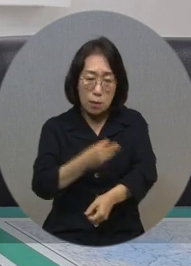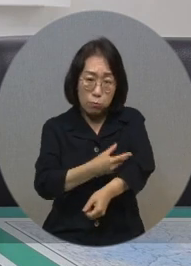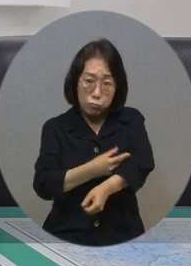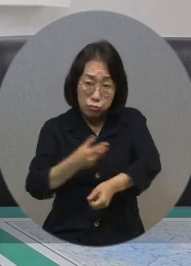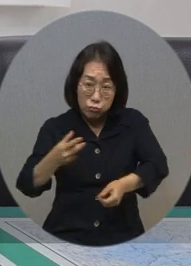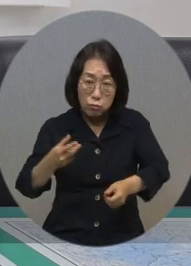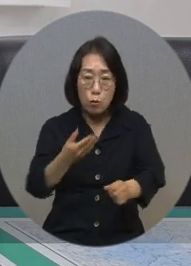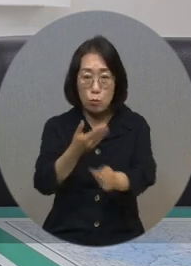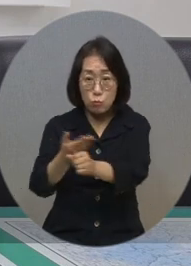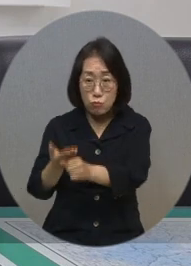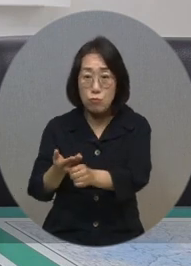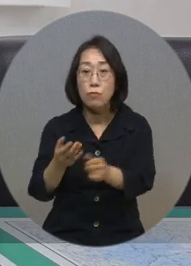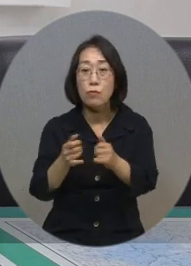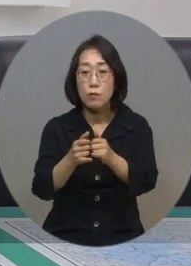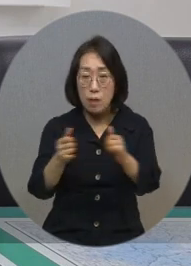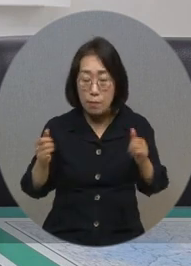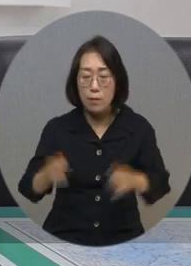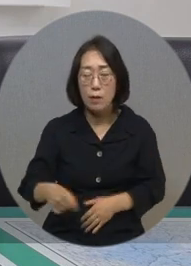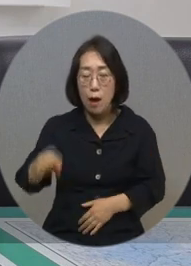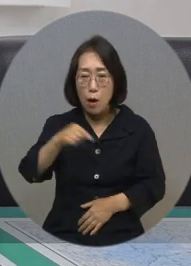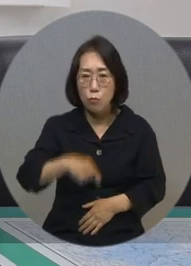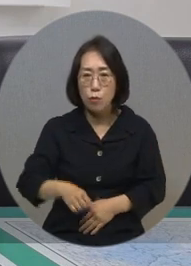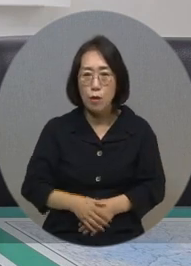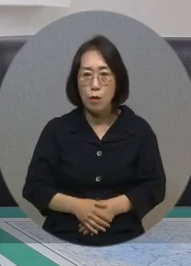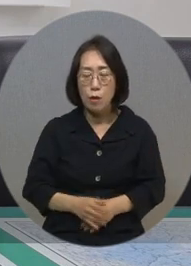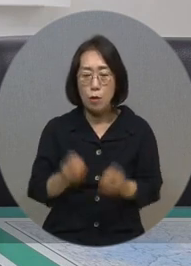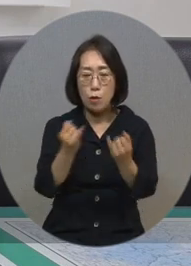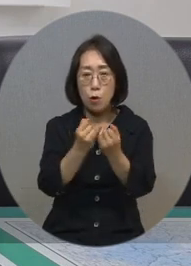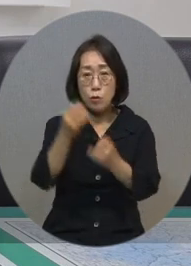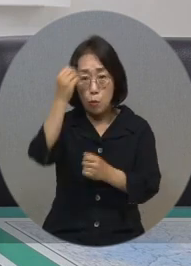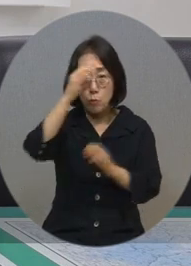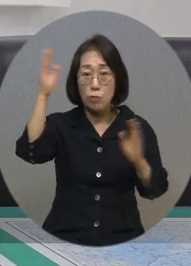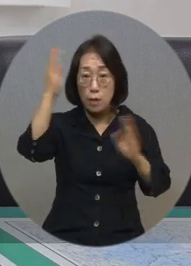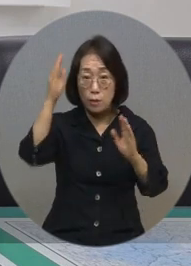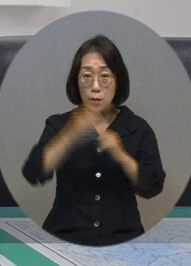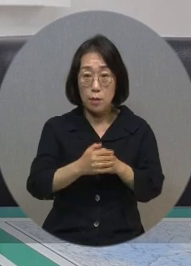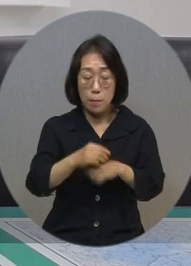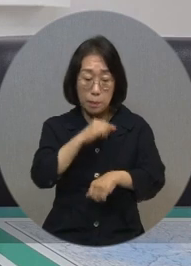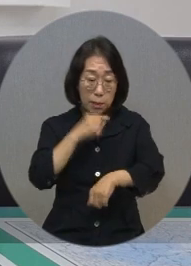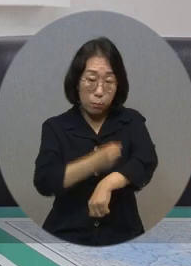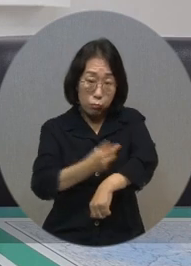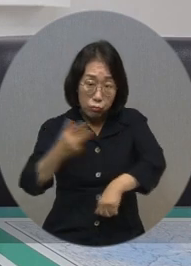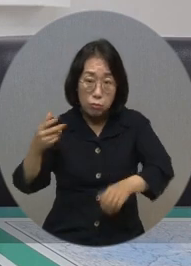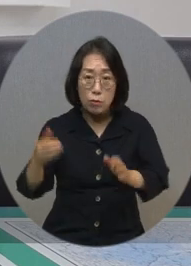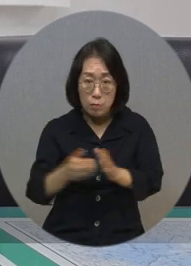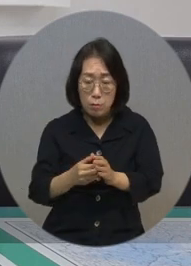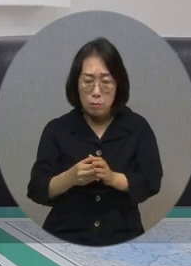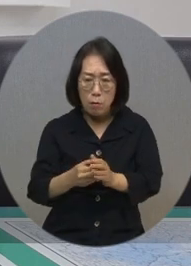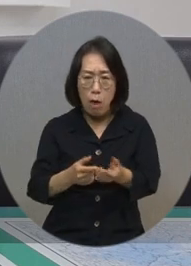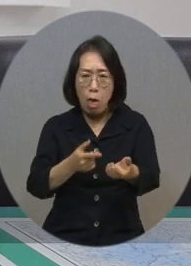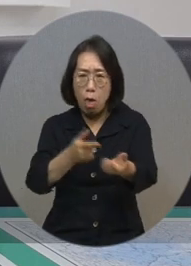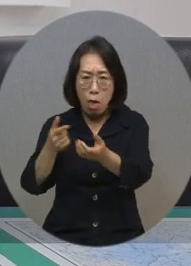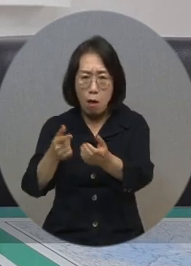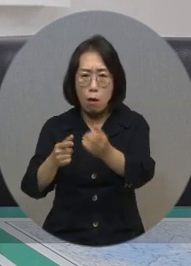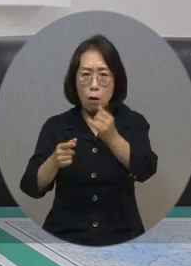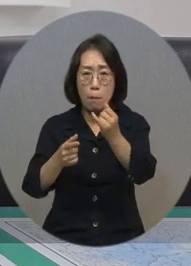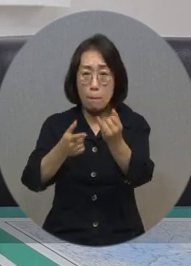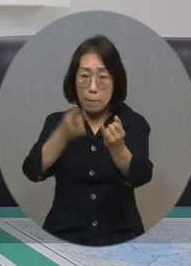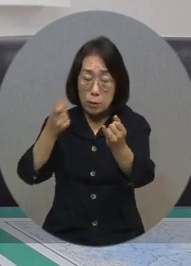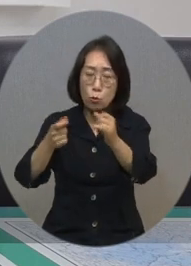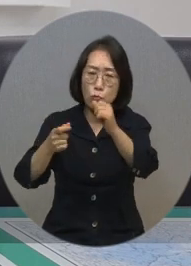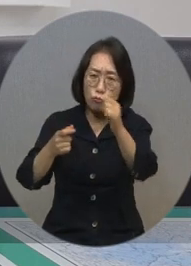또 그중에서 어 한 여고생이 헌열 후에 또 개군 총탄에 의해서 사망한